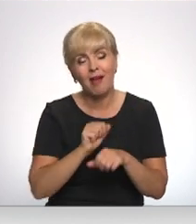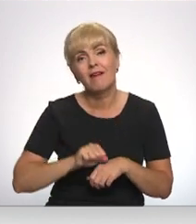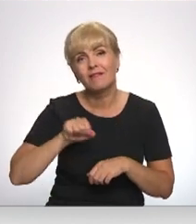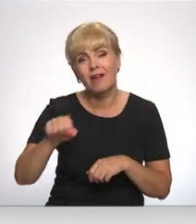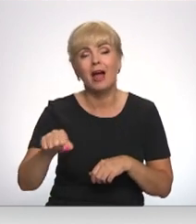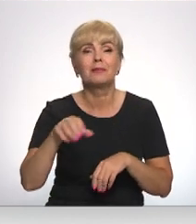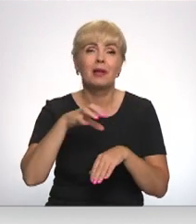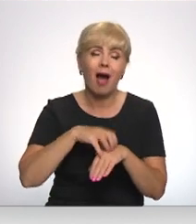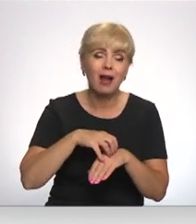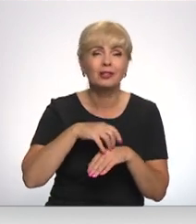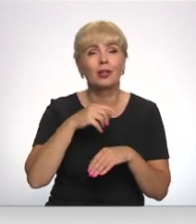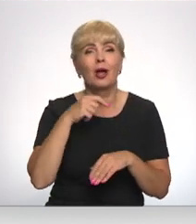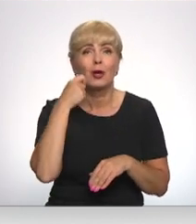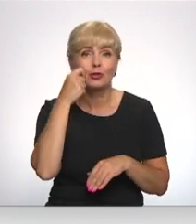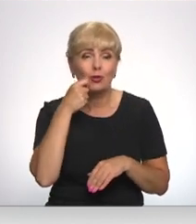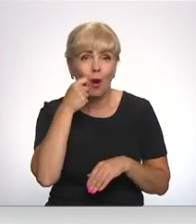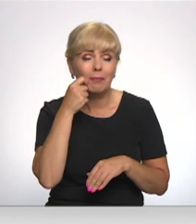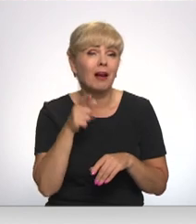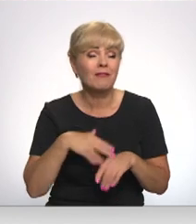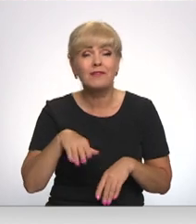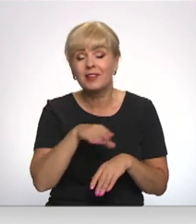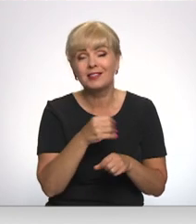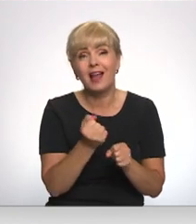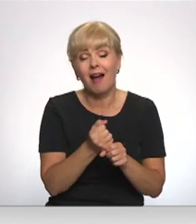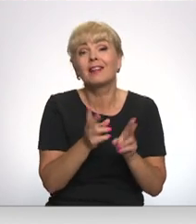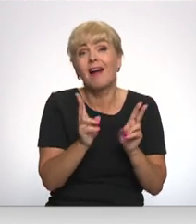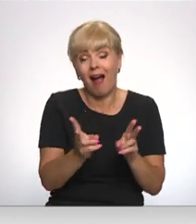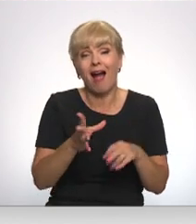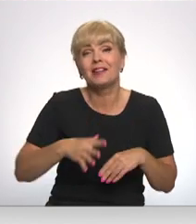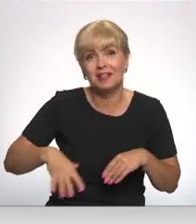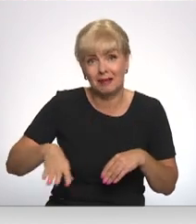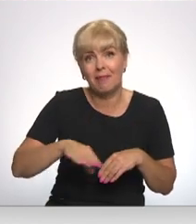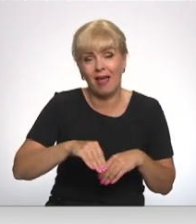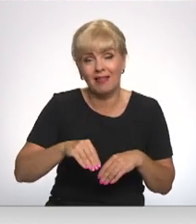ārsta, pie zobārsta. Viss jādara,